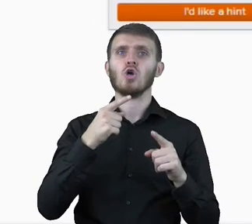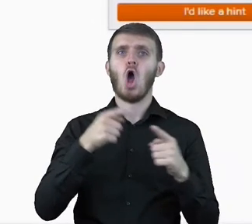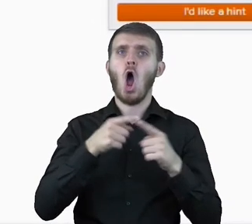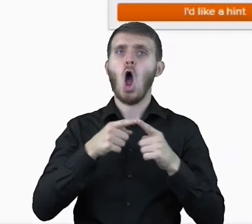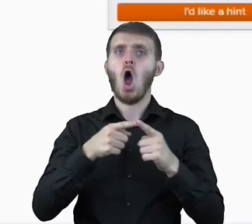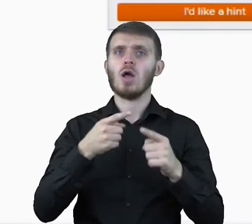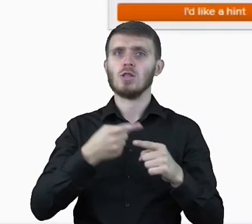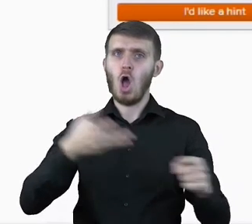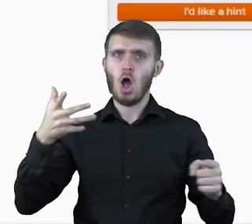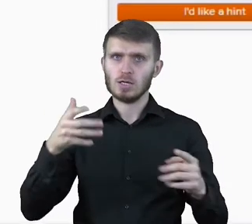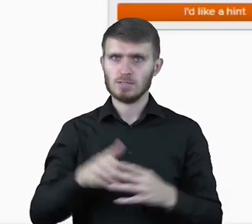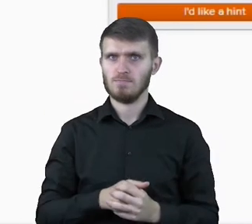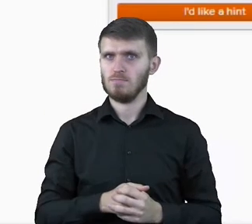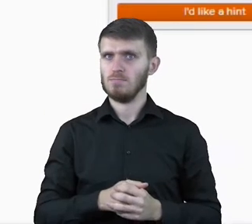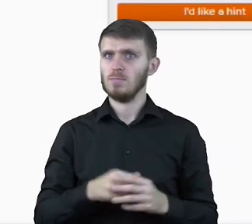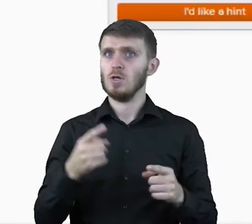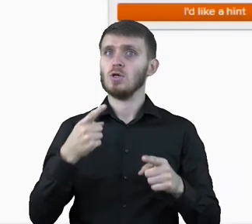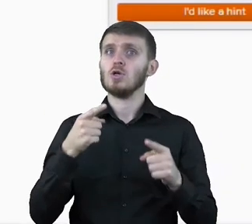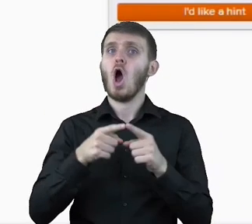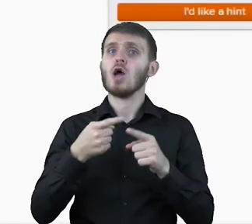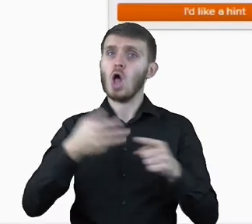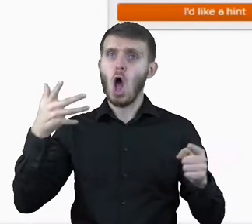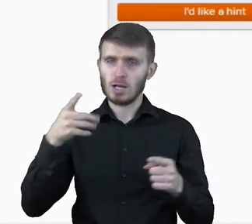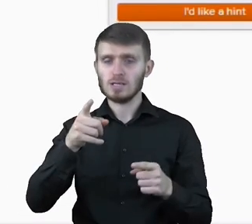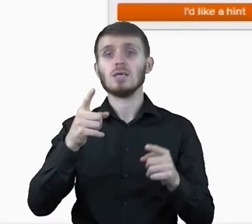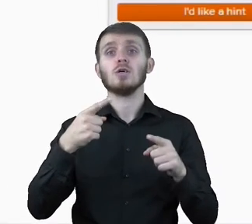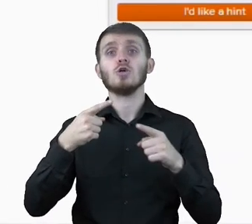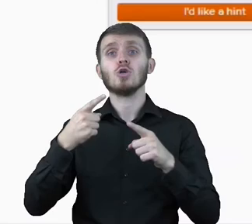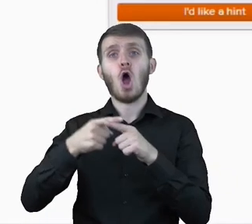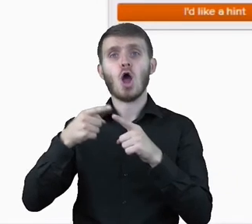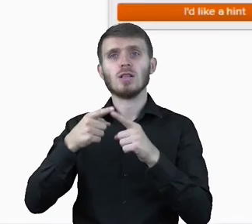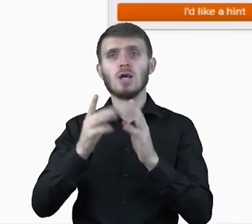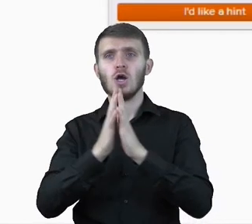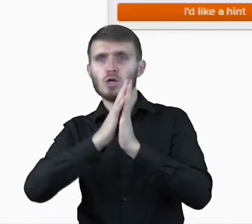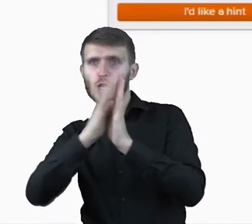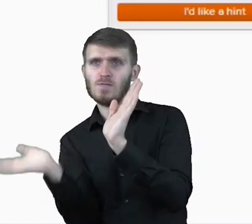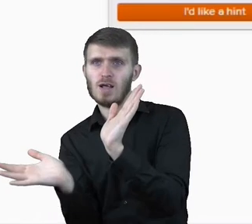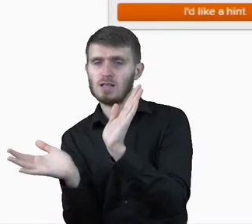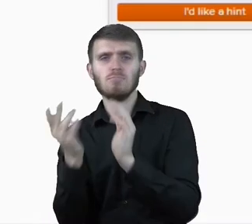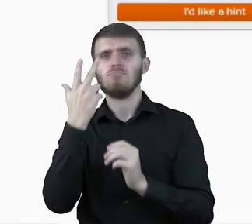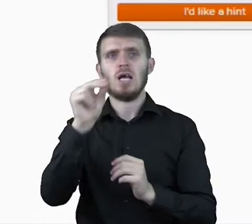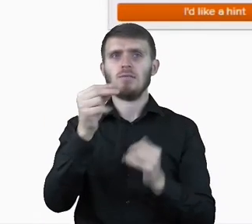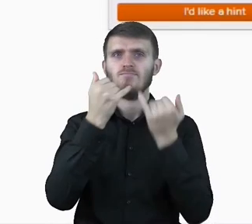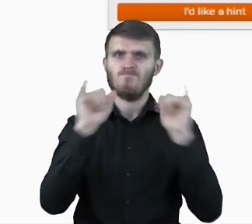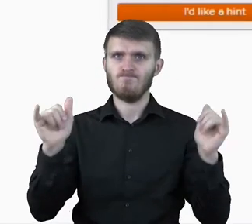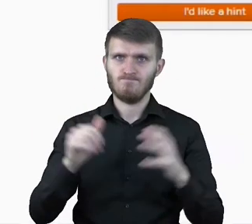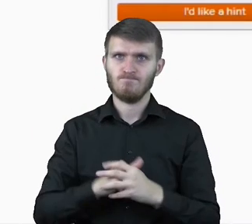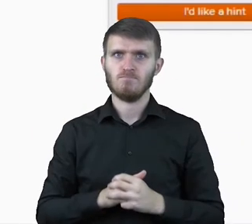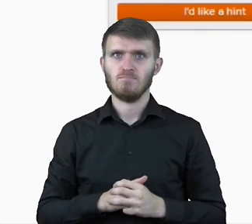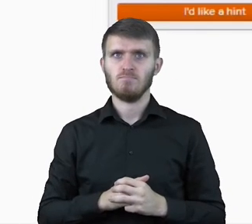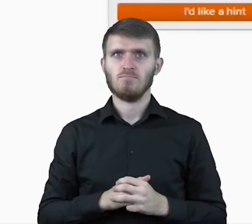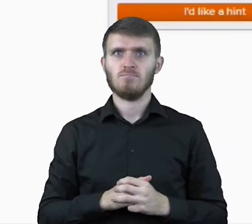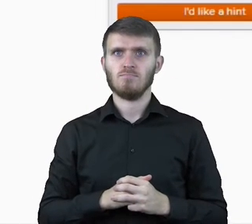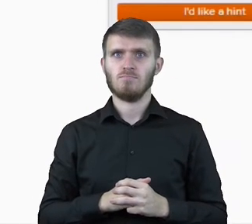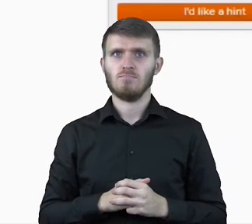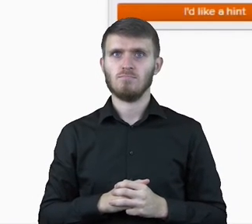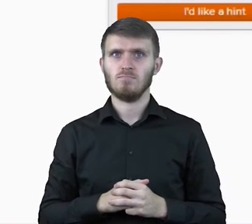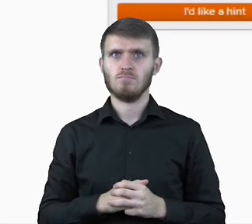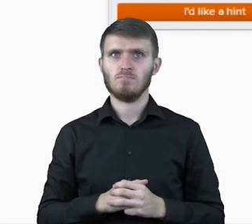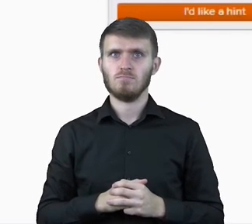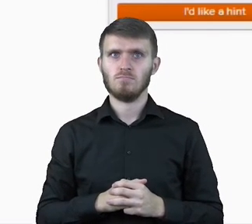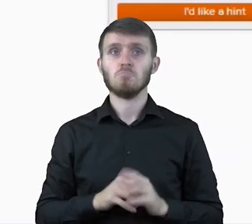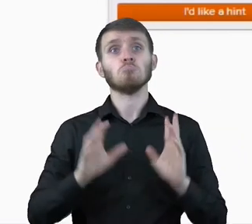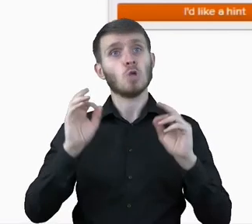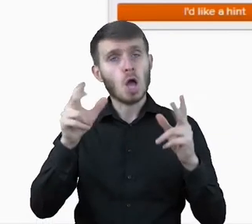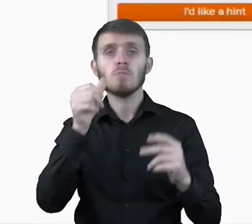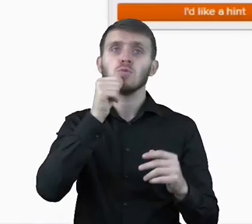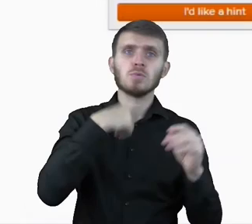Powstanie nam taki kąt. Jest to kąt ostry. To jest kąt ostry, nie jest kątem rozwartym. Sprawdźmy, co się